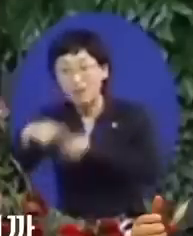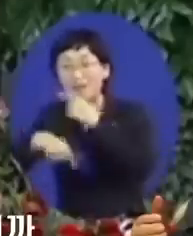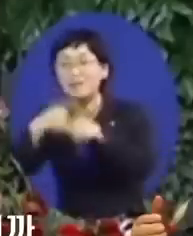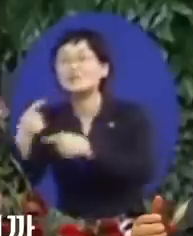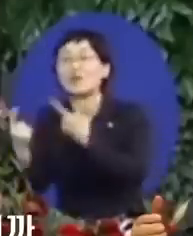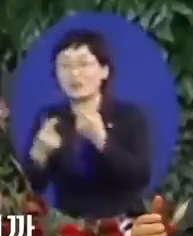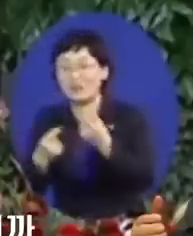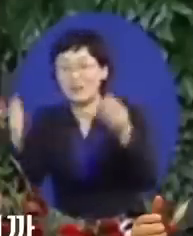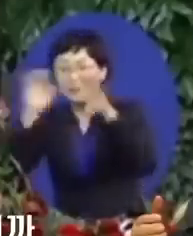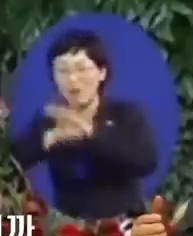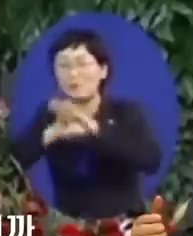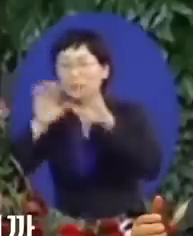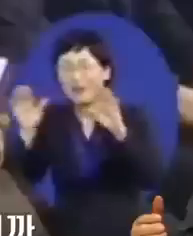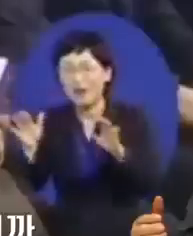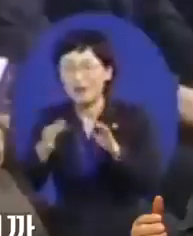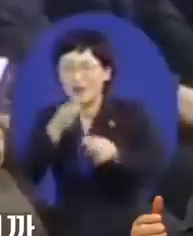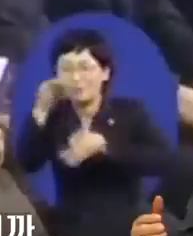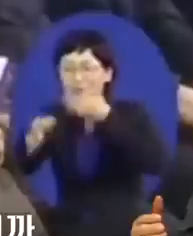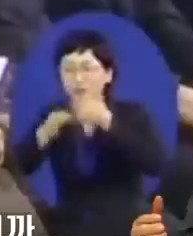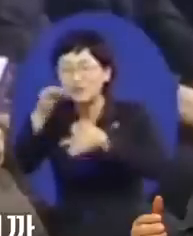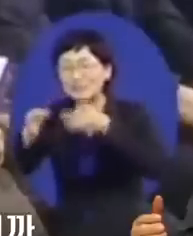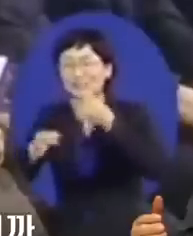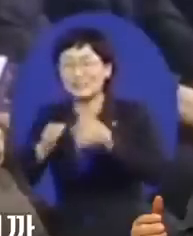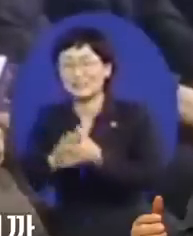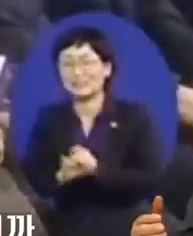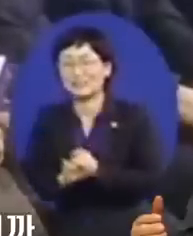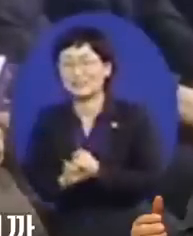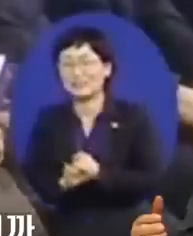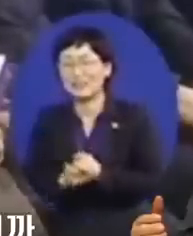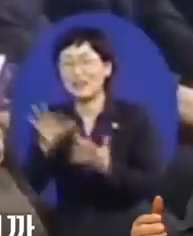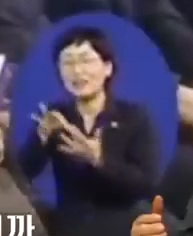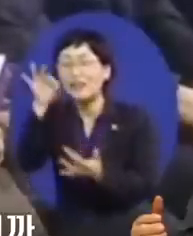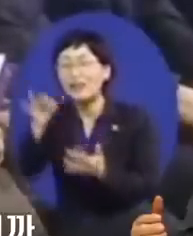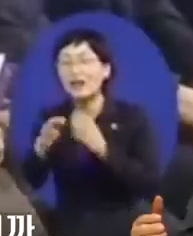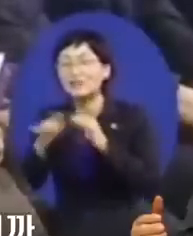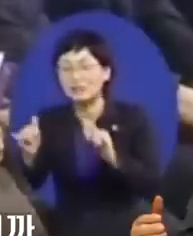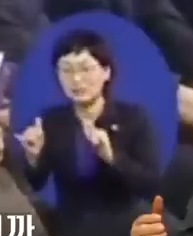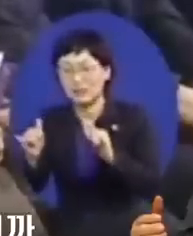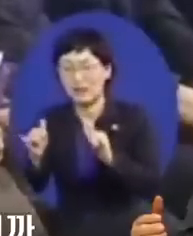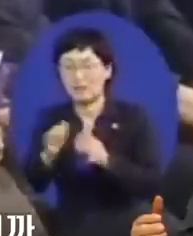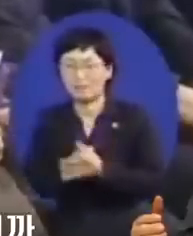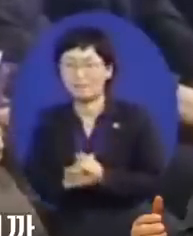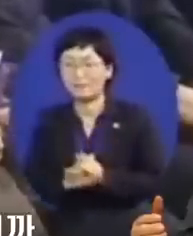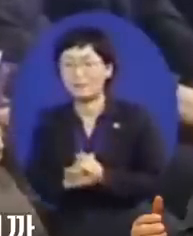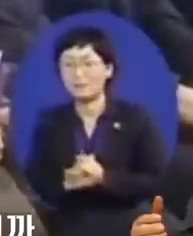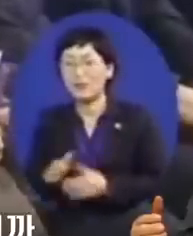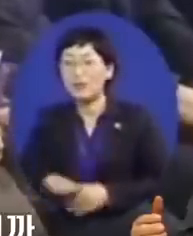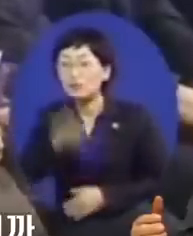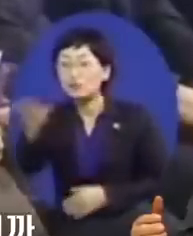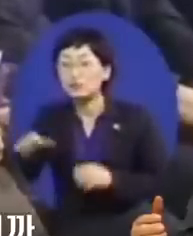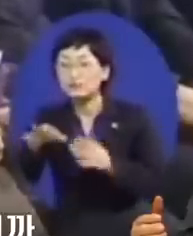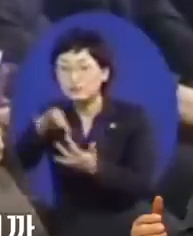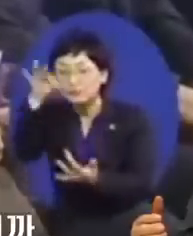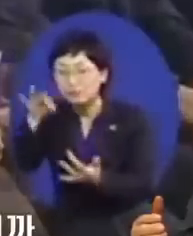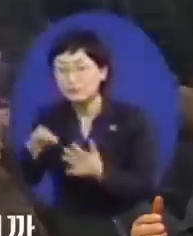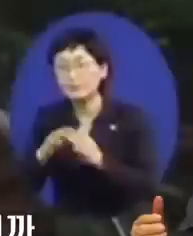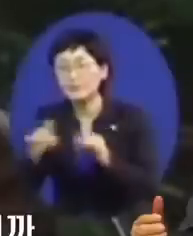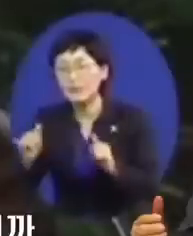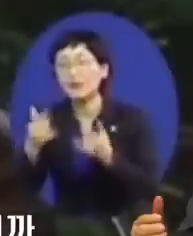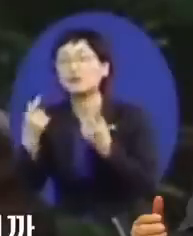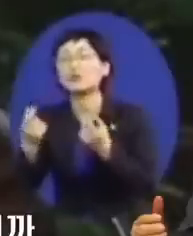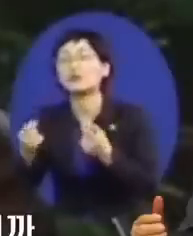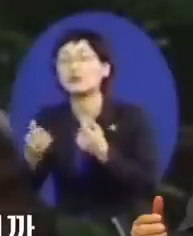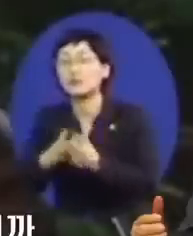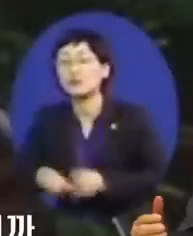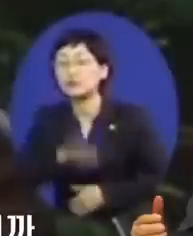밤낮 부르짖는 택하신 자들. 우리는 택하신 자들인데 우리가